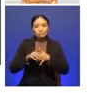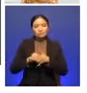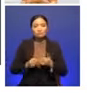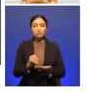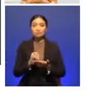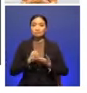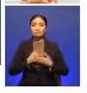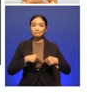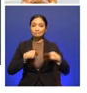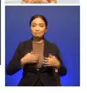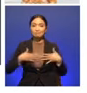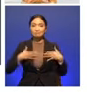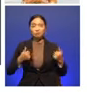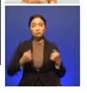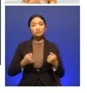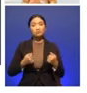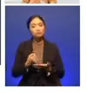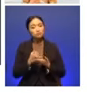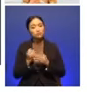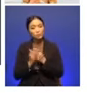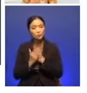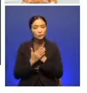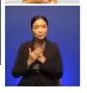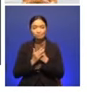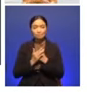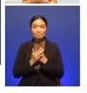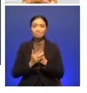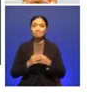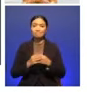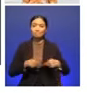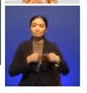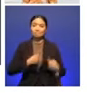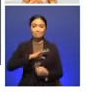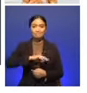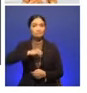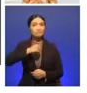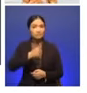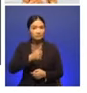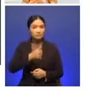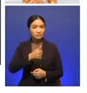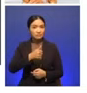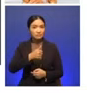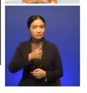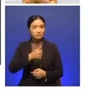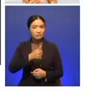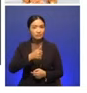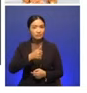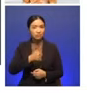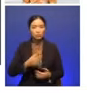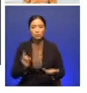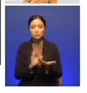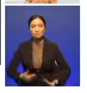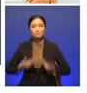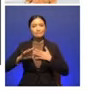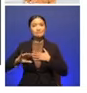ช่วยถ้าพูดเป็นภาษาคือช่วยเยียวยาหรือช่วยทำให้สภาพจิตใจเนี่ยนะครับรวมทั้งคุณภาพชีวิตเนี่ย